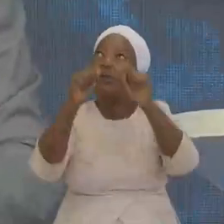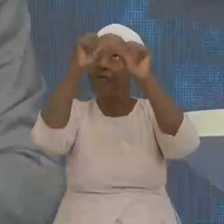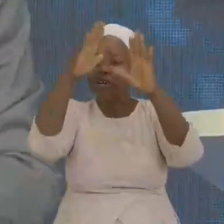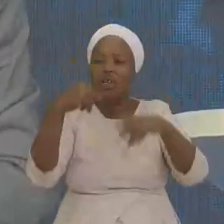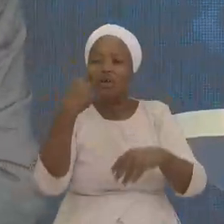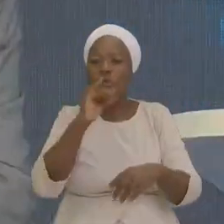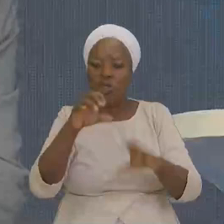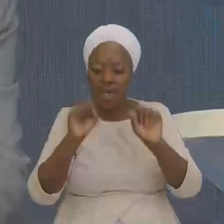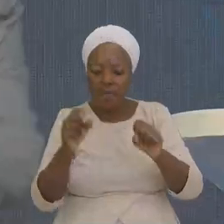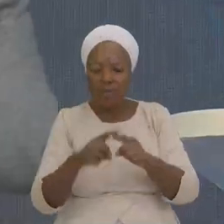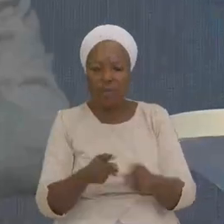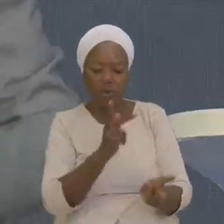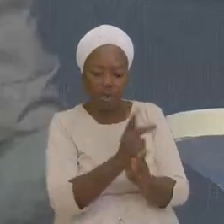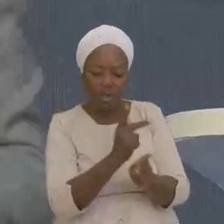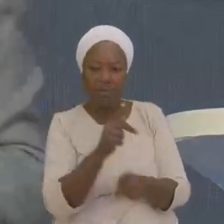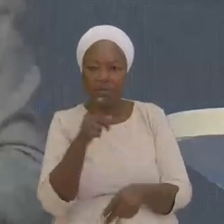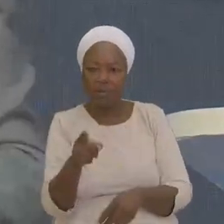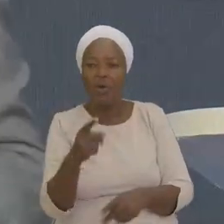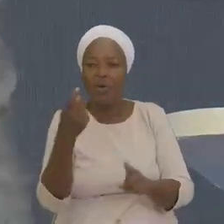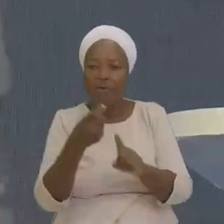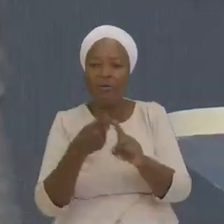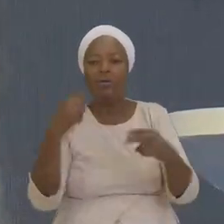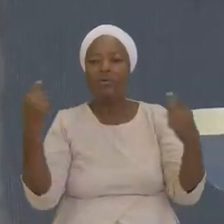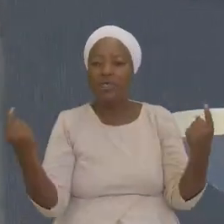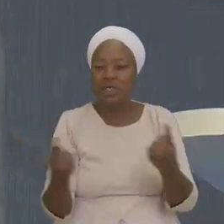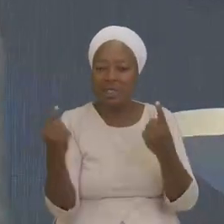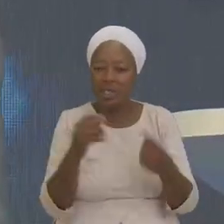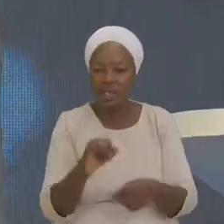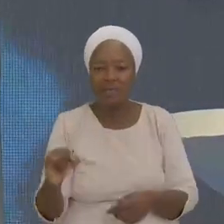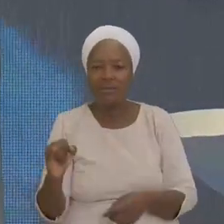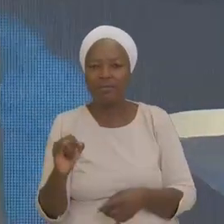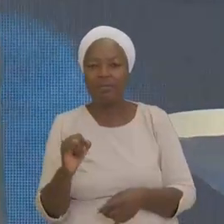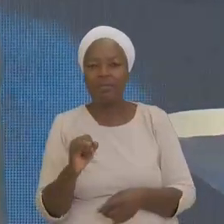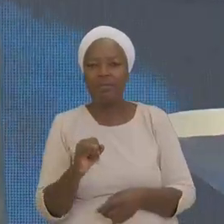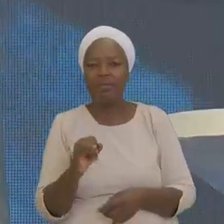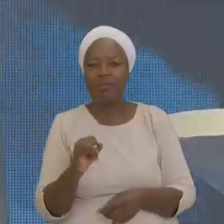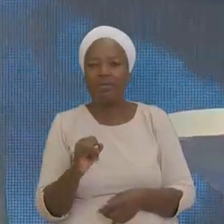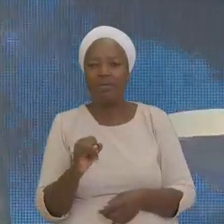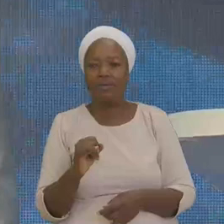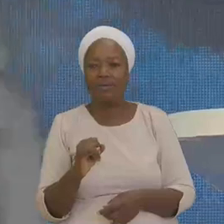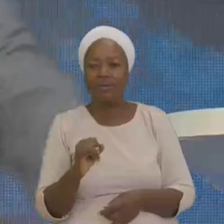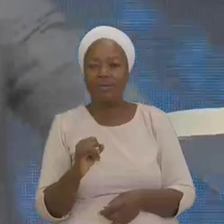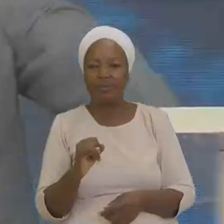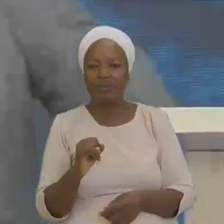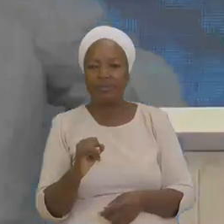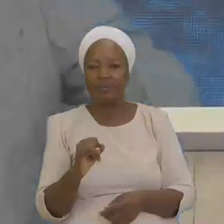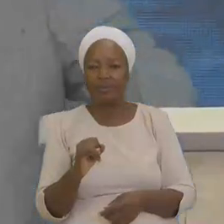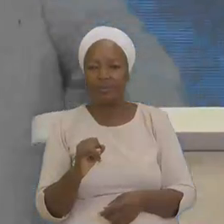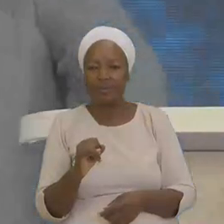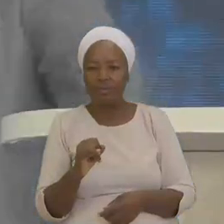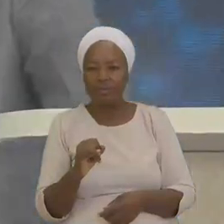Reconnaître Jésus, le prophète venu du Père, qui est capable de te préserver du péché.